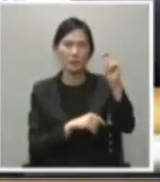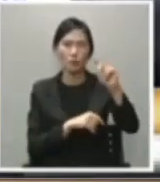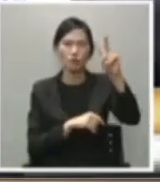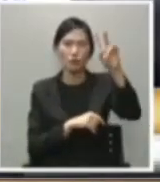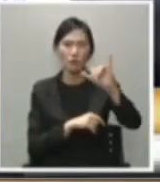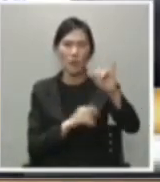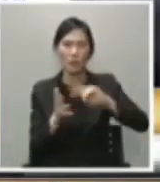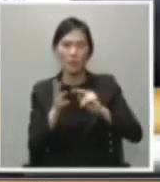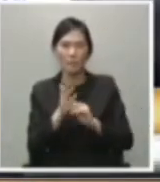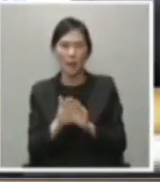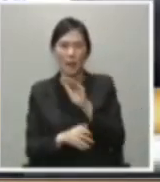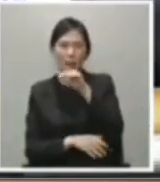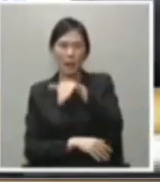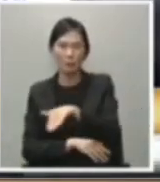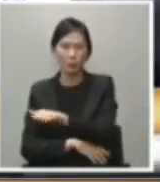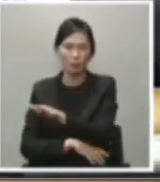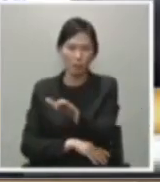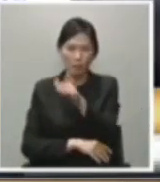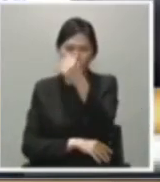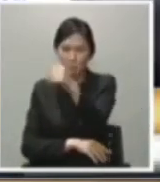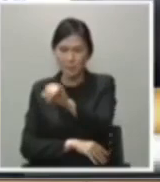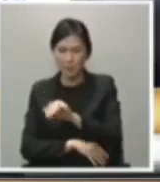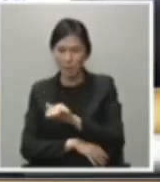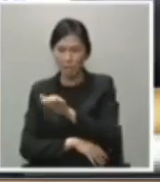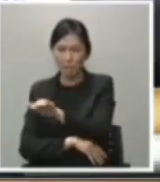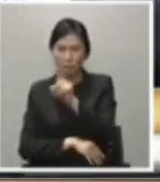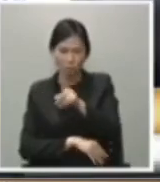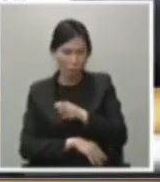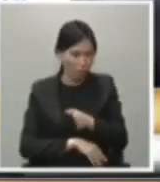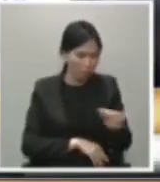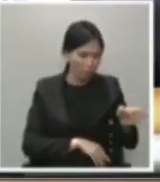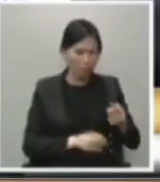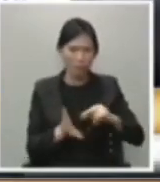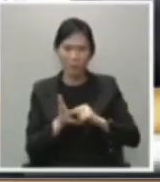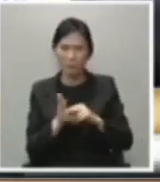นพีชท่านขึ้นทางด่วนพีชครับท่านไปต่อไม่